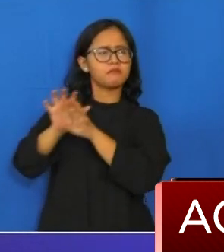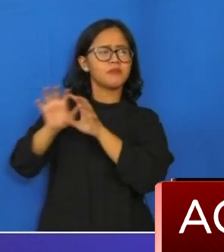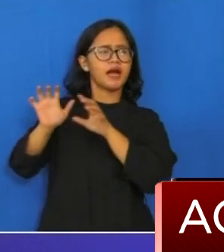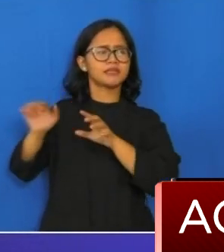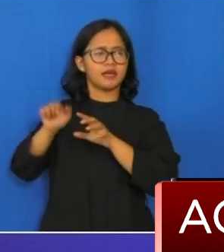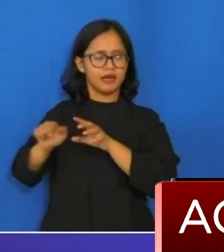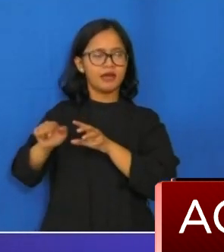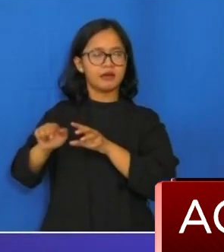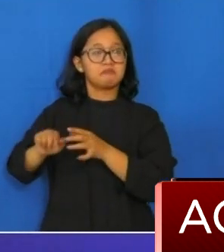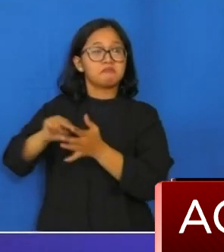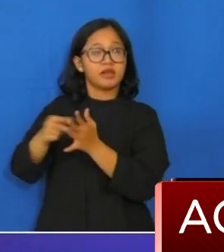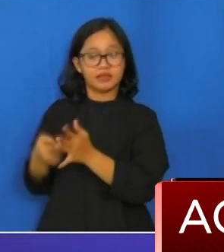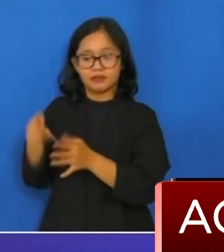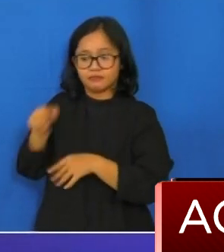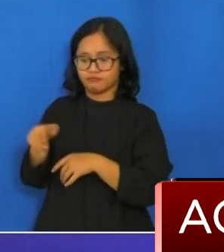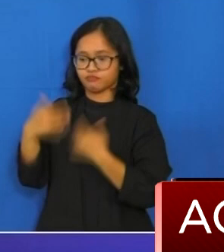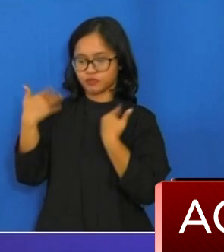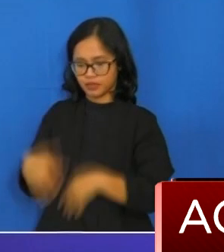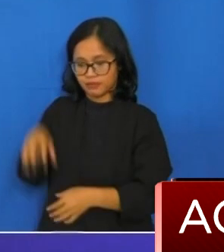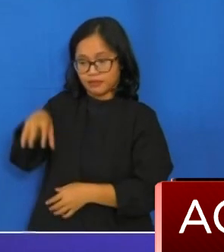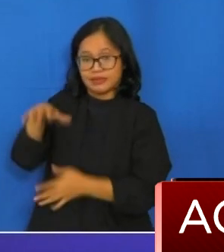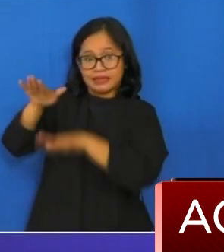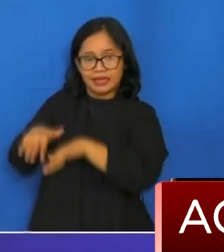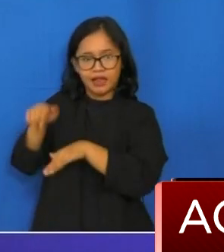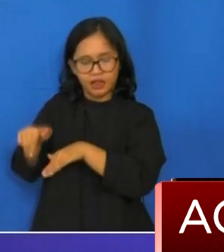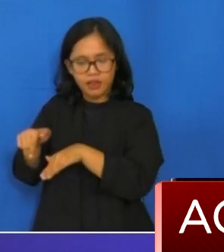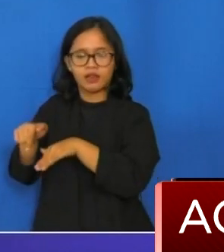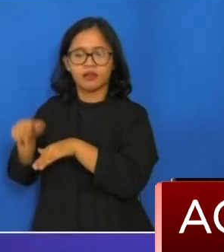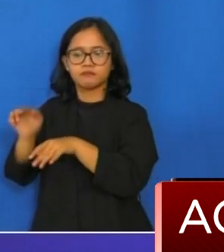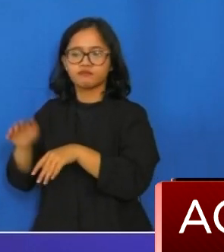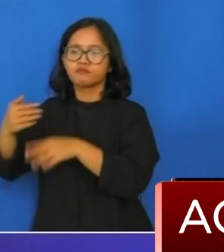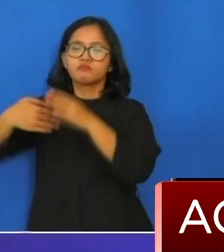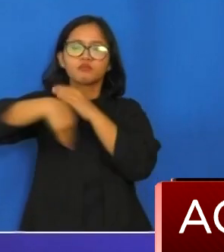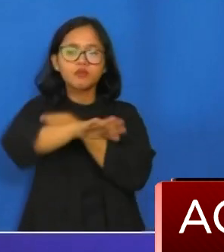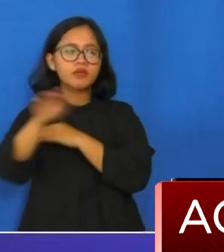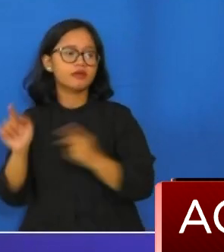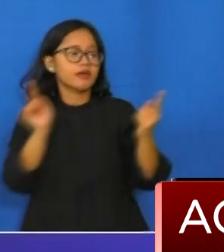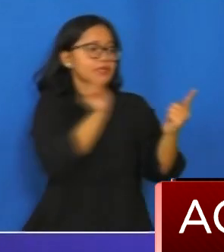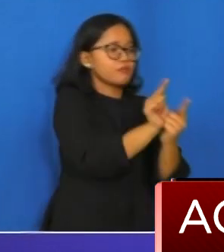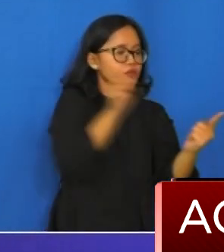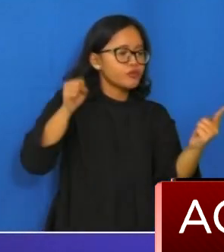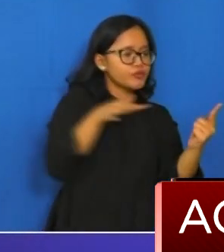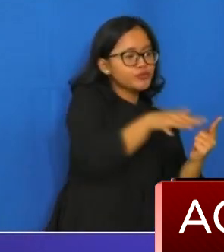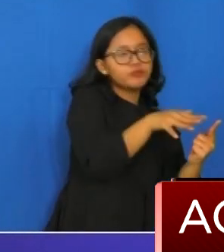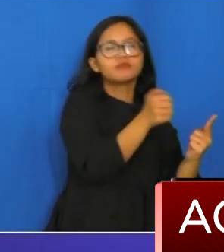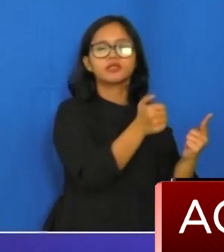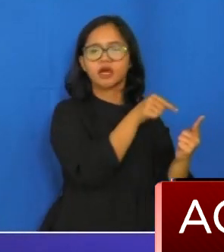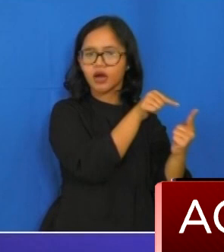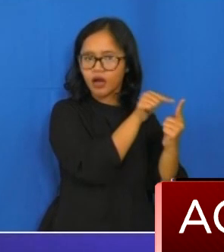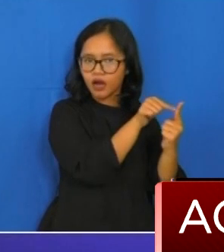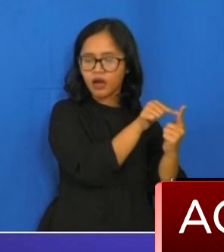berpotensi untuk menulari keluarga kita yang ada di kampung jika kita memaksa kembali ke kampung